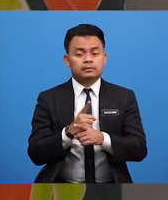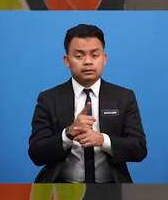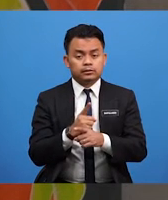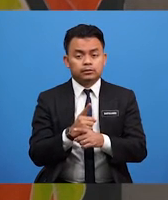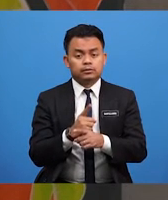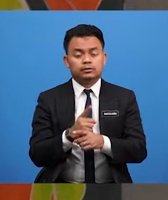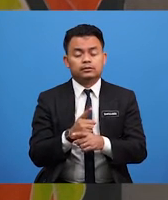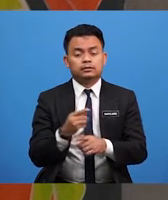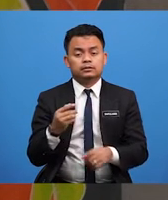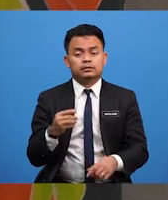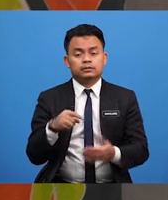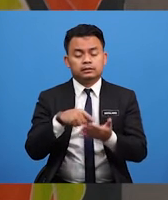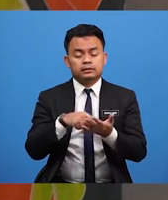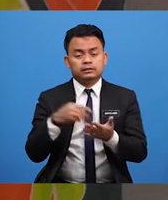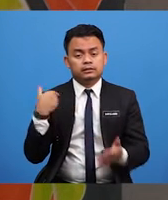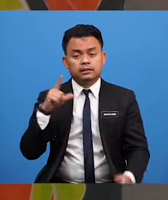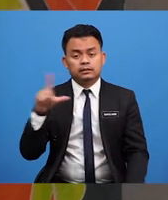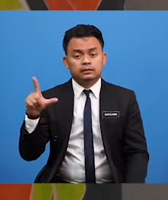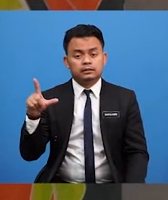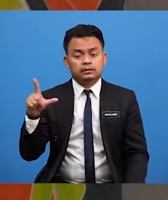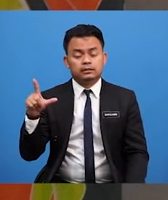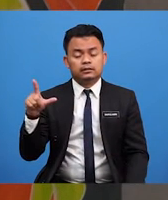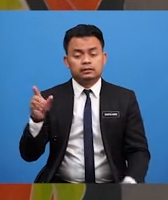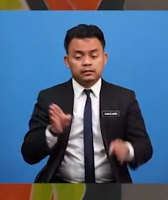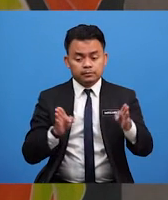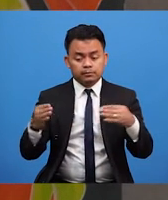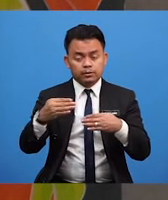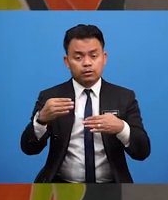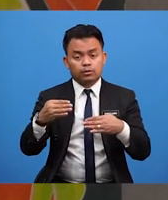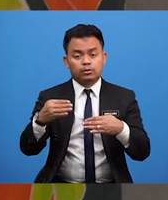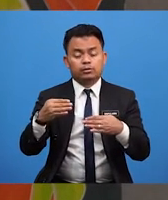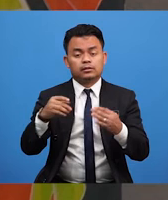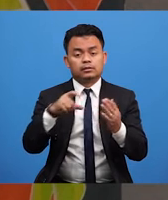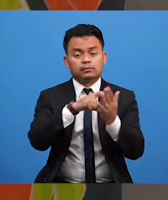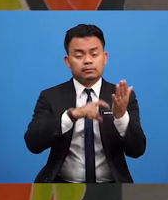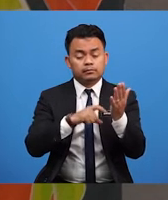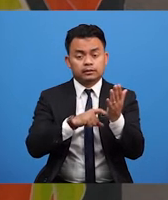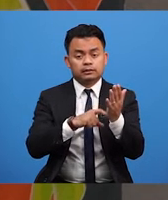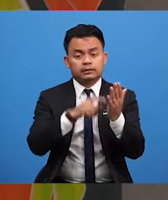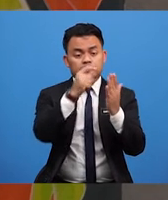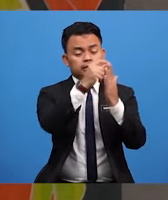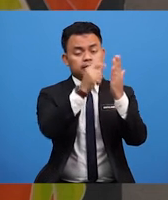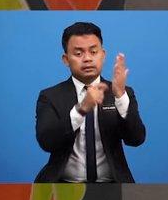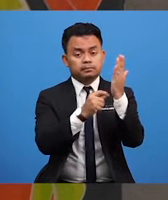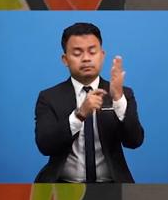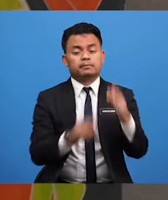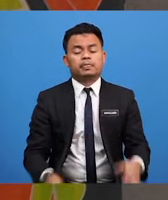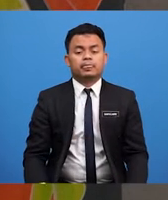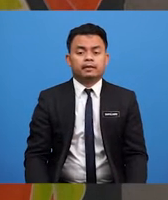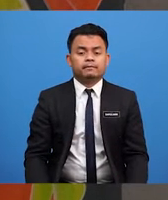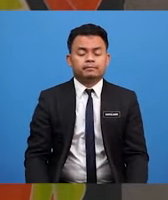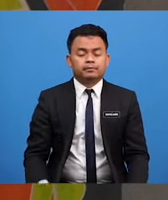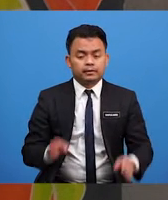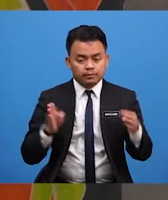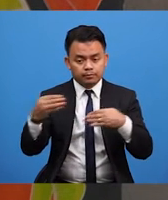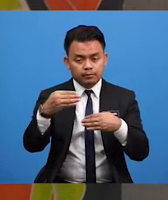kita gunakan dalam proses menerap sebentar lagi. Pastikan blok dalam keadaan baik,